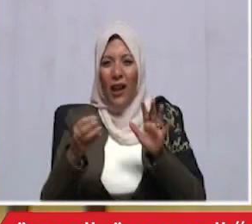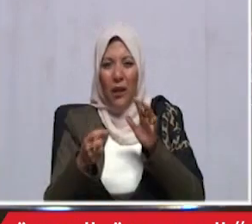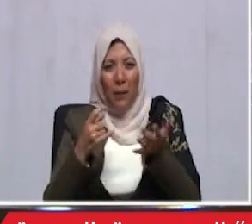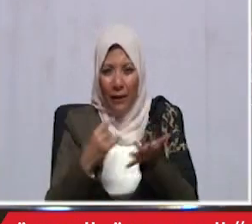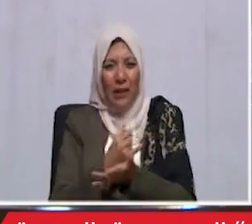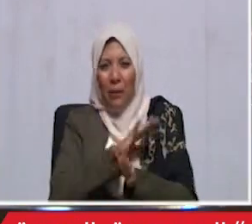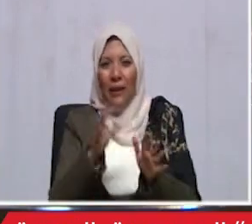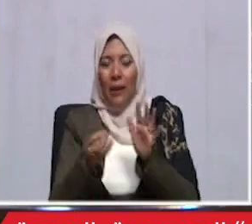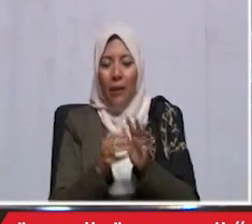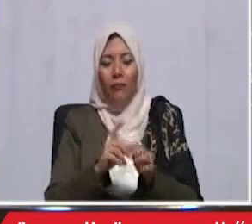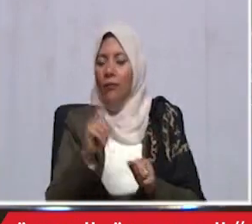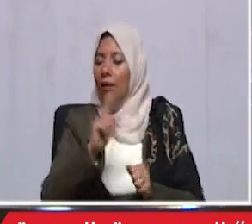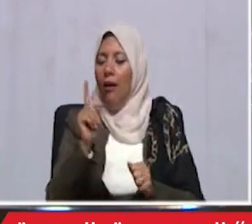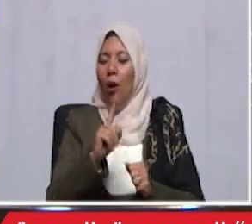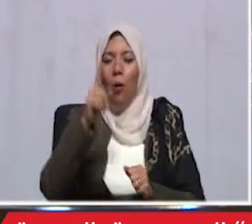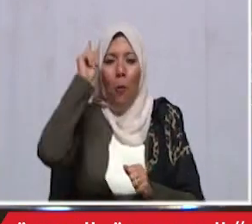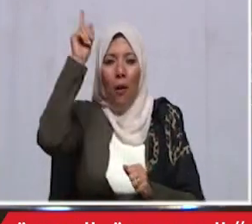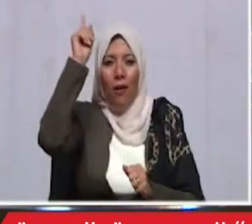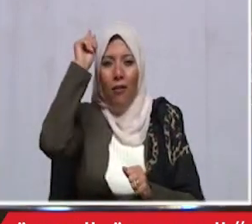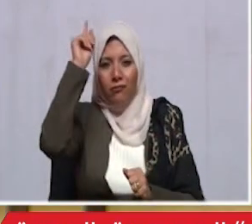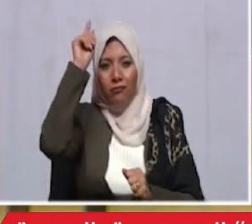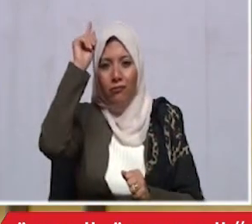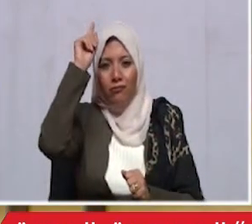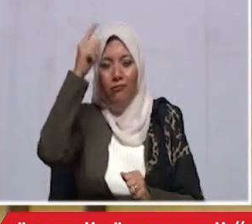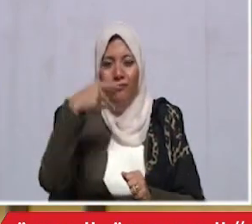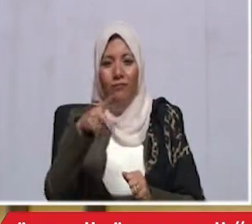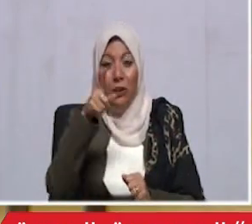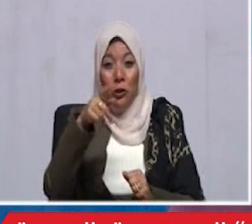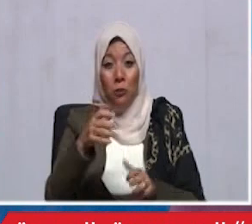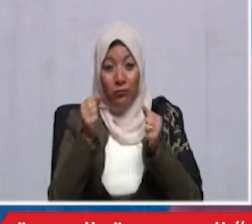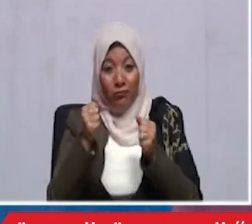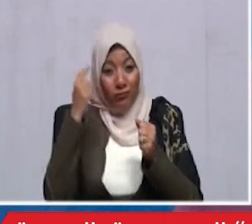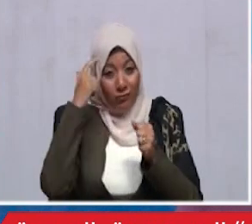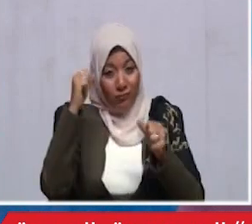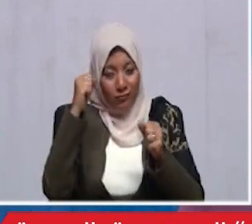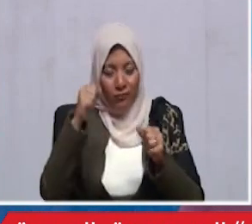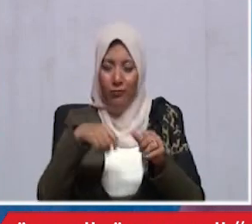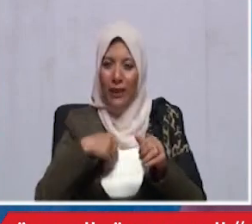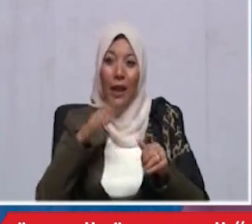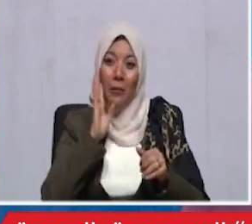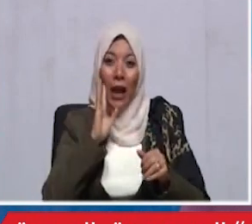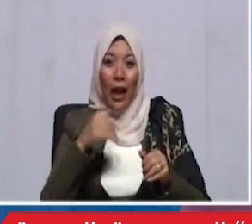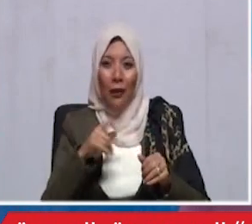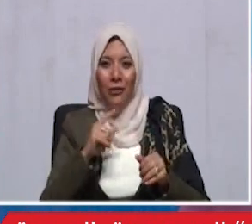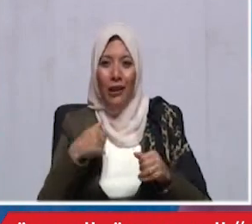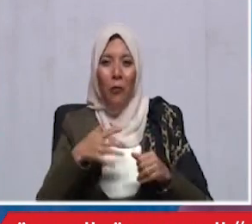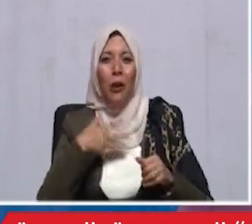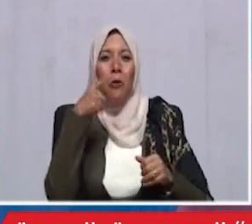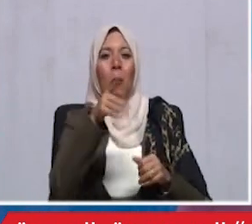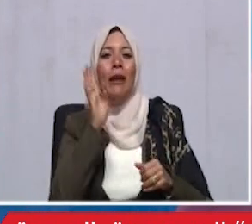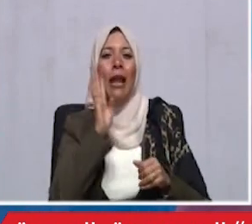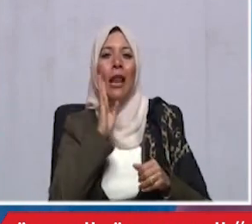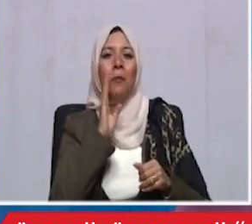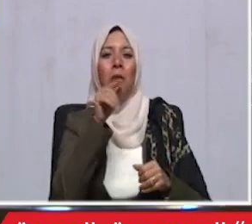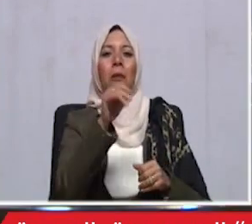الجامعة لا لا، عشان عمري الشيل؟ ما يئست من رحمة ربنا الحمد لله. مصممة ان كان يخش الجامعة. انا ما اتعلمتش، ونفسي ان هو يتعلم